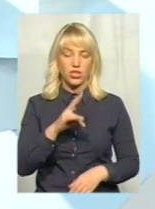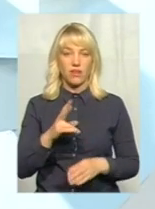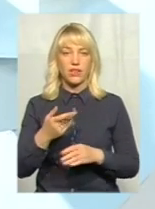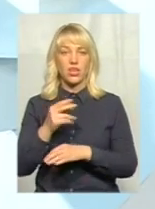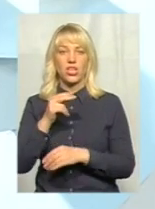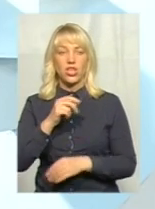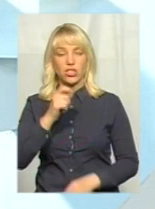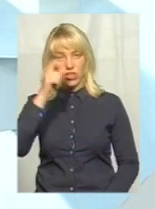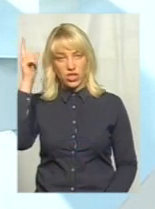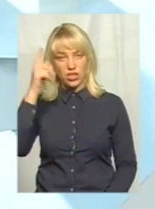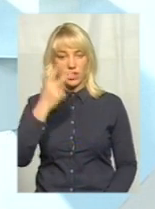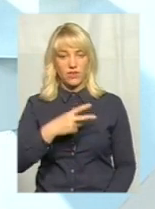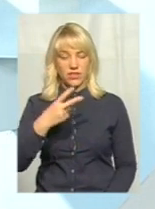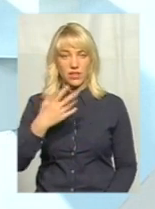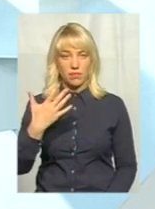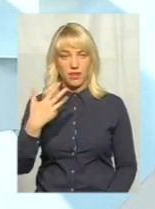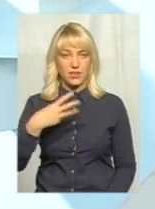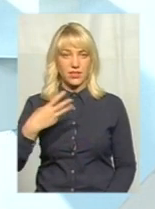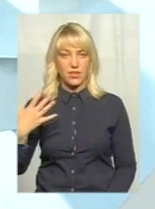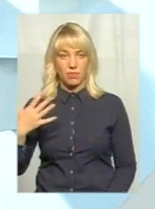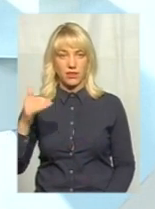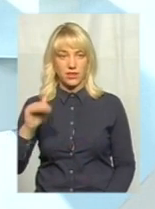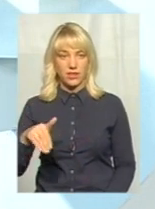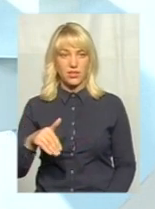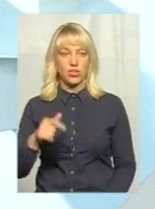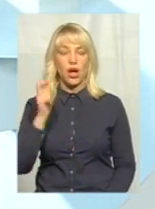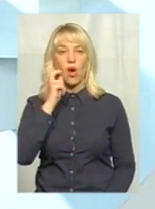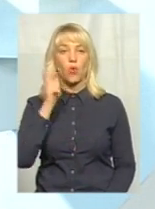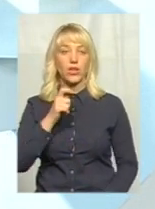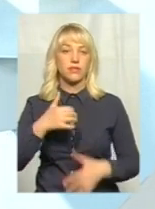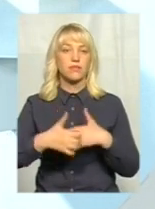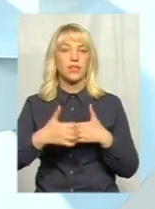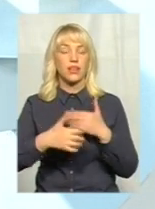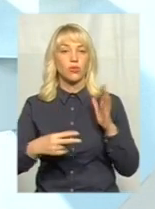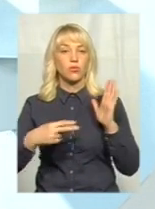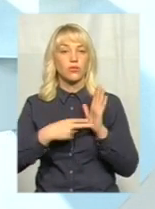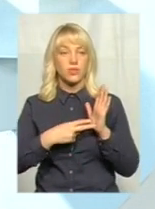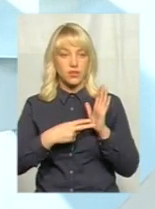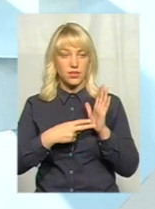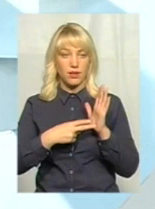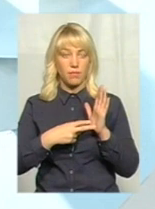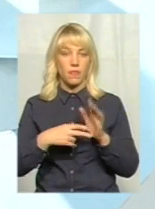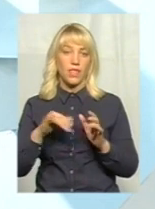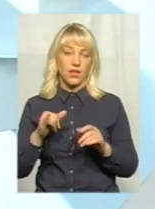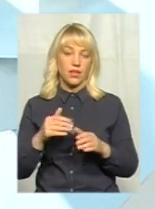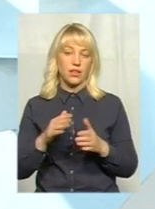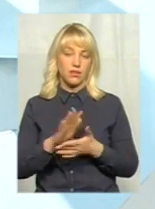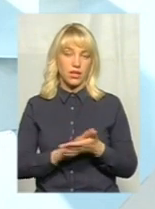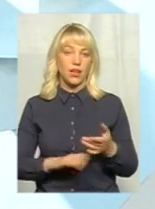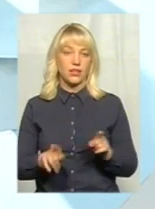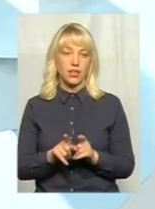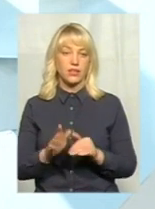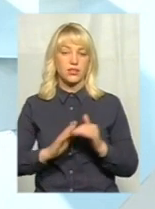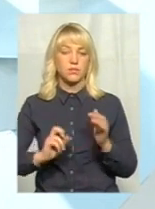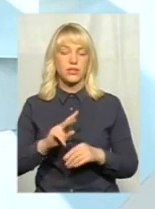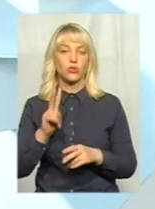до 35. Україна, я взяв у середню 7. Далі, якби такі спеціальності, які теж постійно потребують